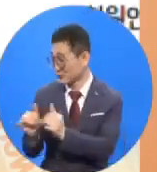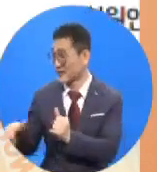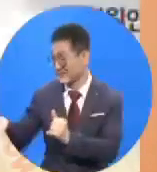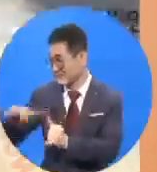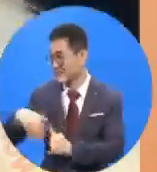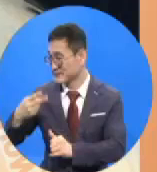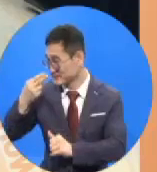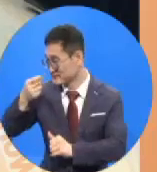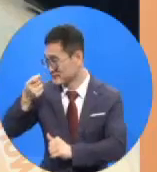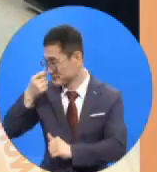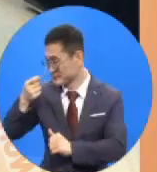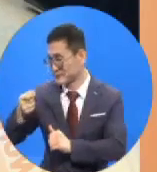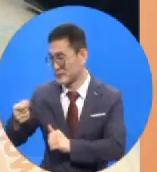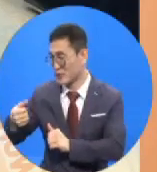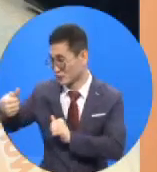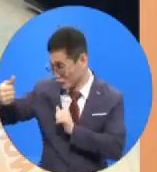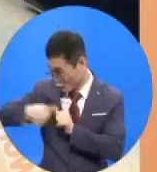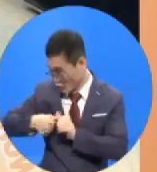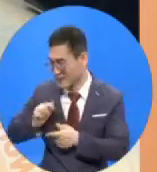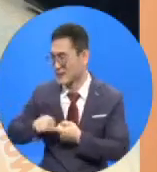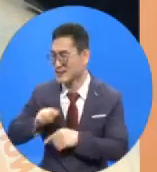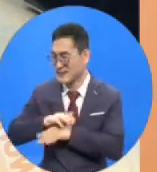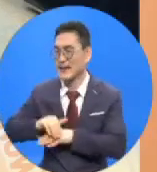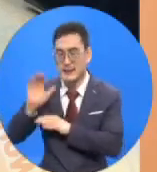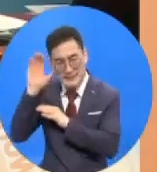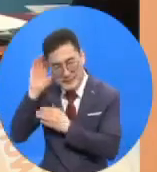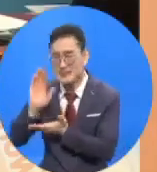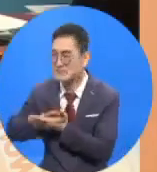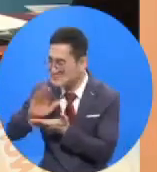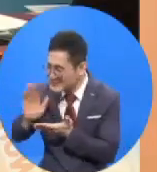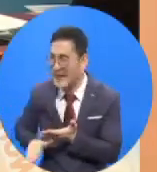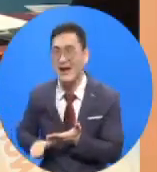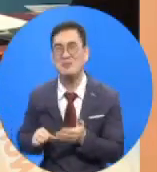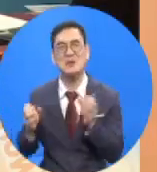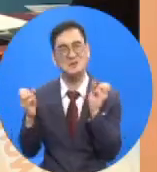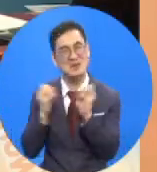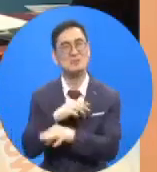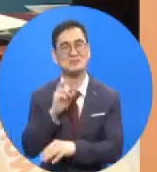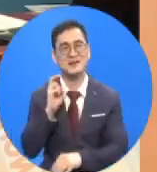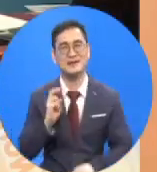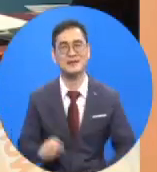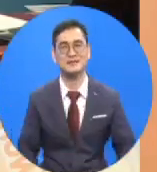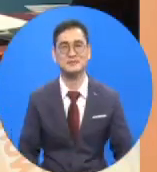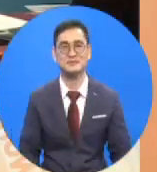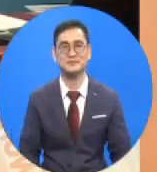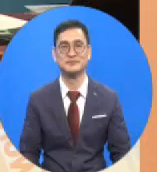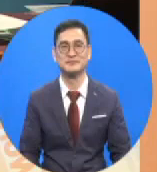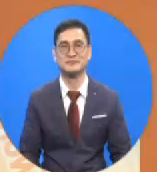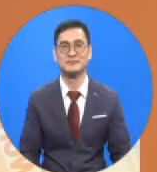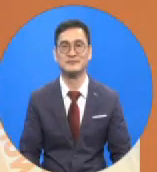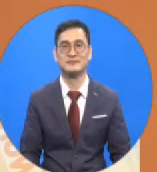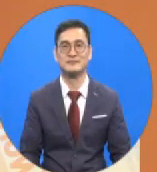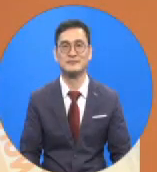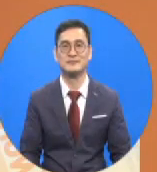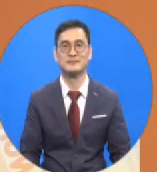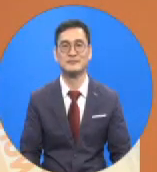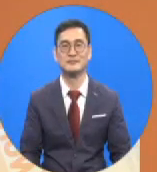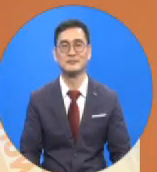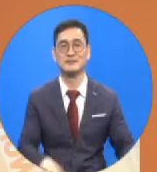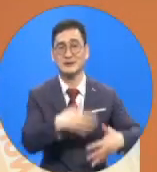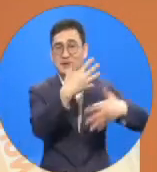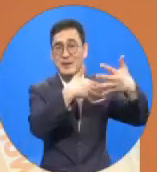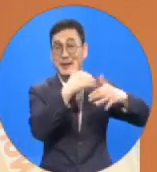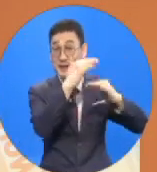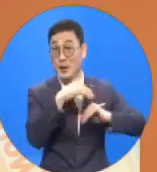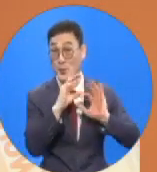기울이겠다 이런 원론적인 하편 나오지 않겠습니까 일자 발생 드리며 예 우리 억 싸다면 들어가다 영화를 보며 상소를 올려 가지고